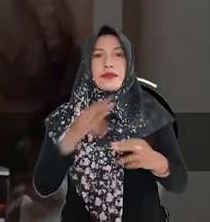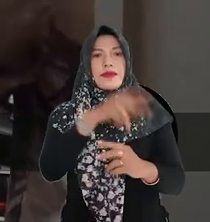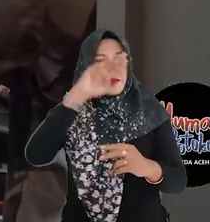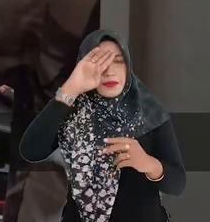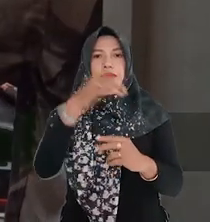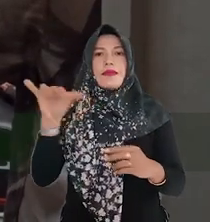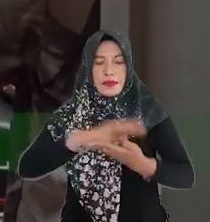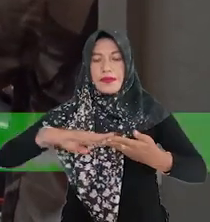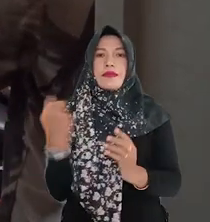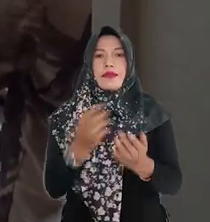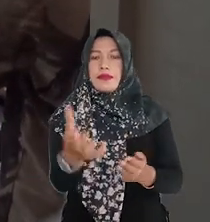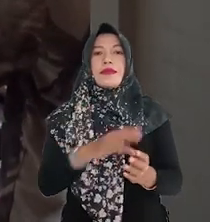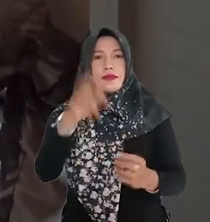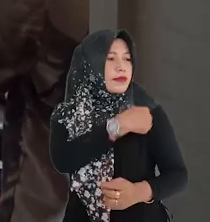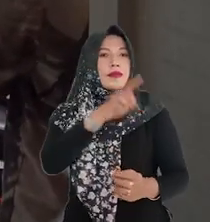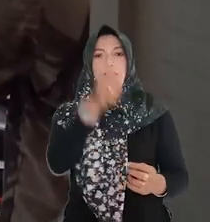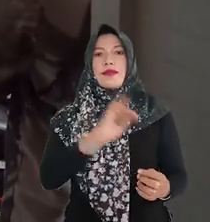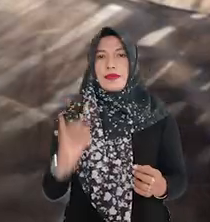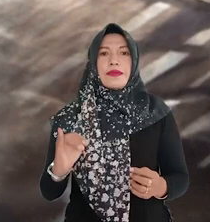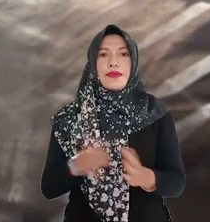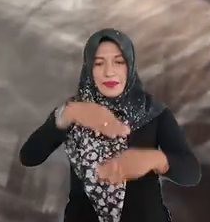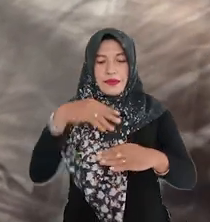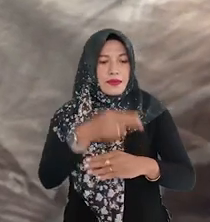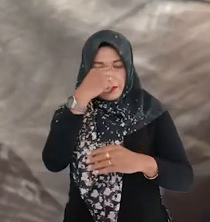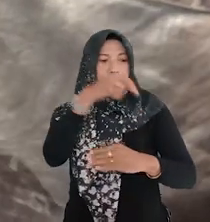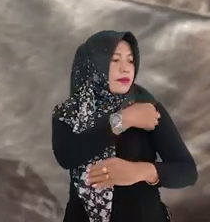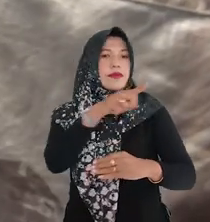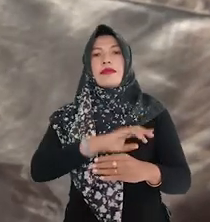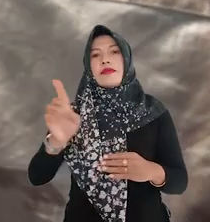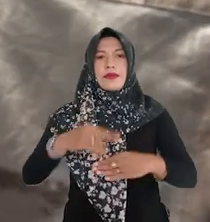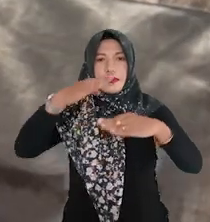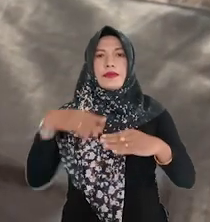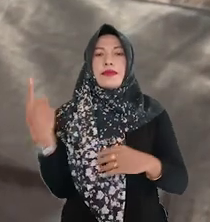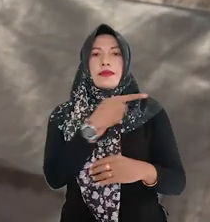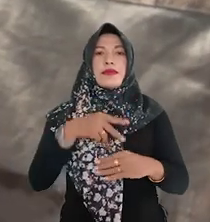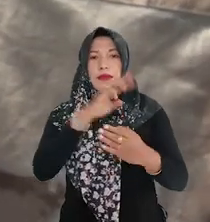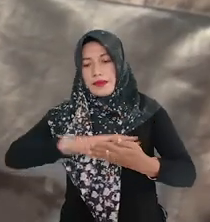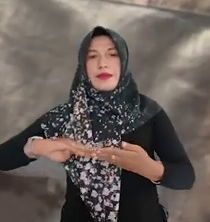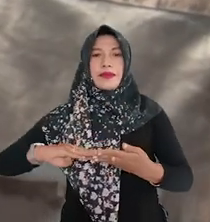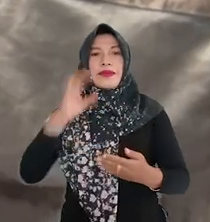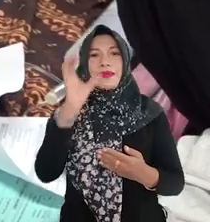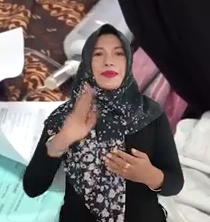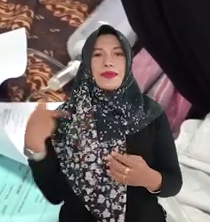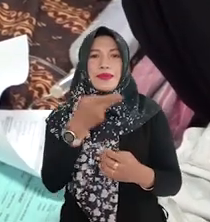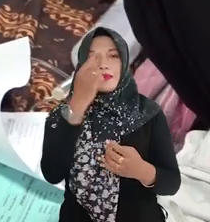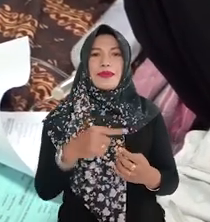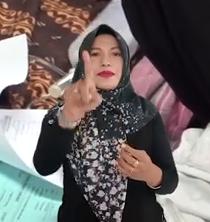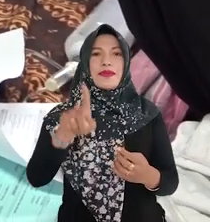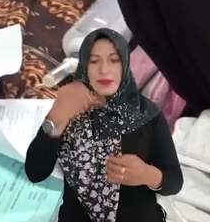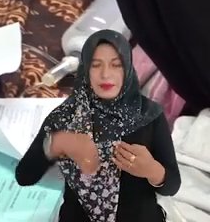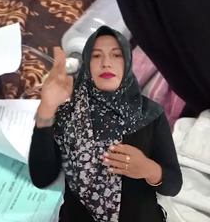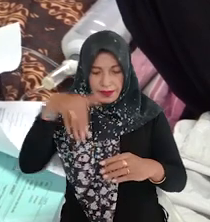memastikan pasien nyaman dan cepat dilayani dokter ahli baik pemeriksaan diagnostik tindakan dan perawatan Oleh